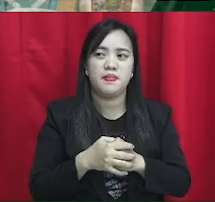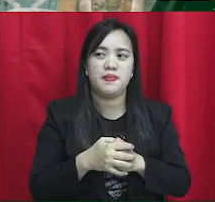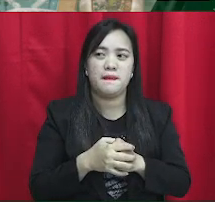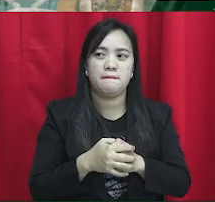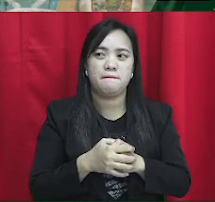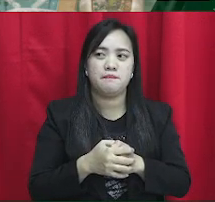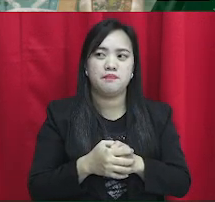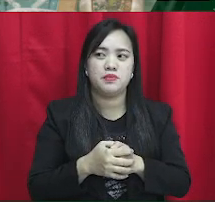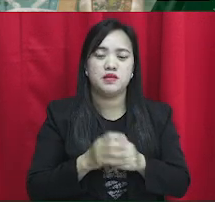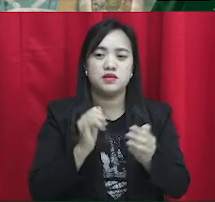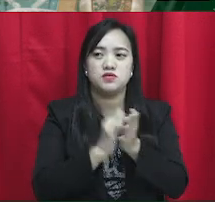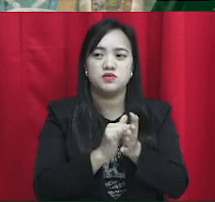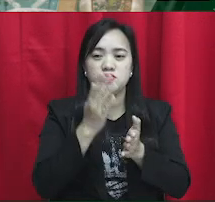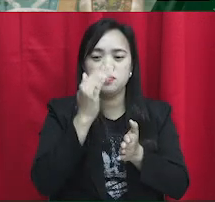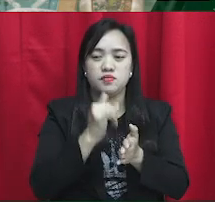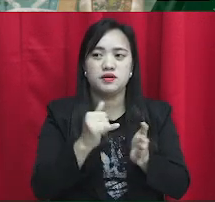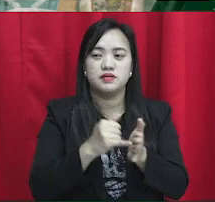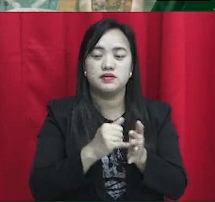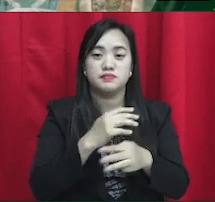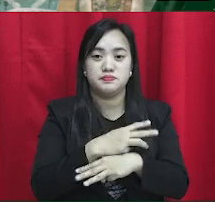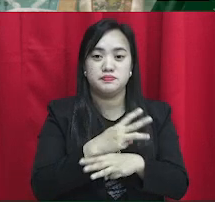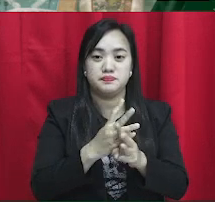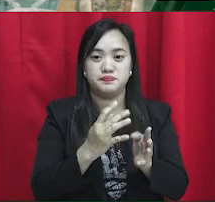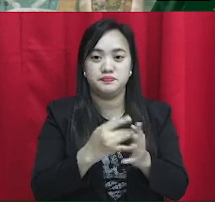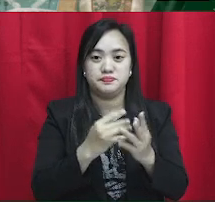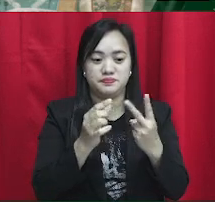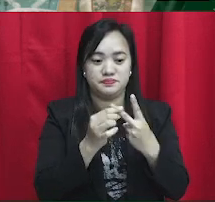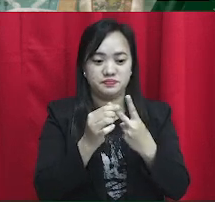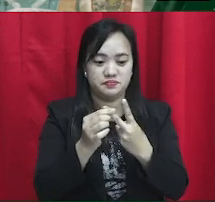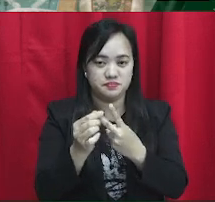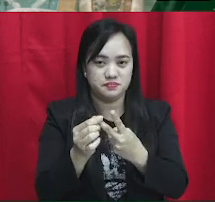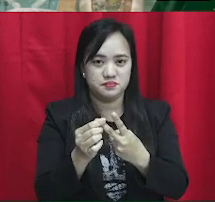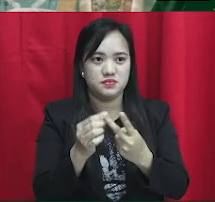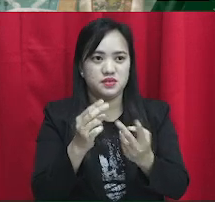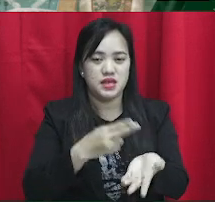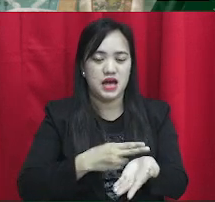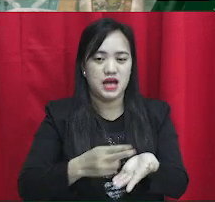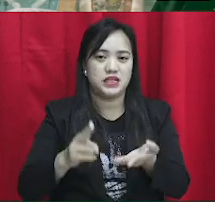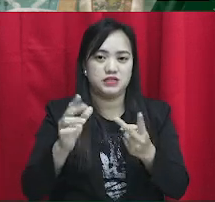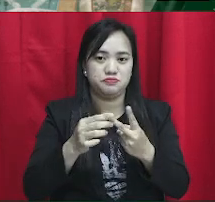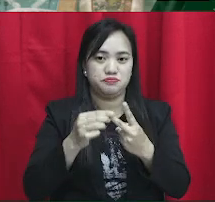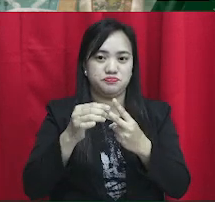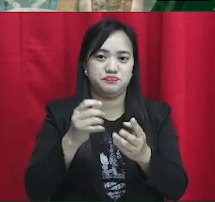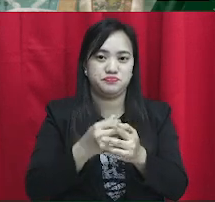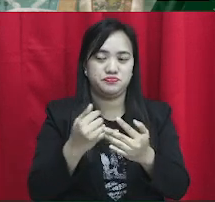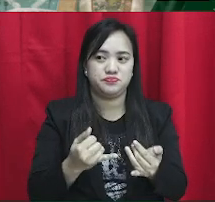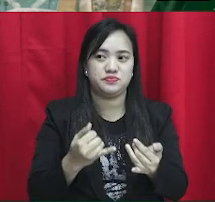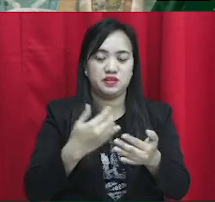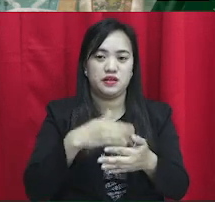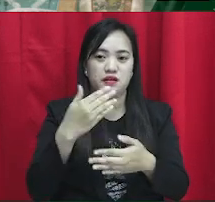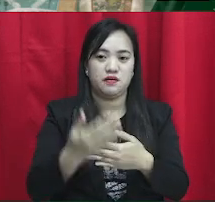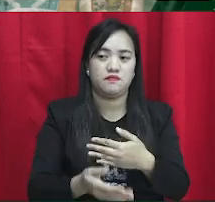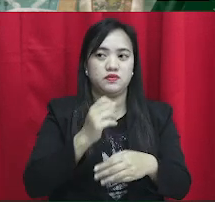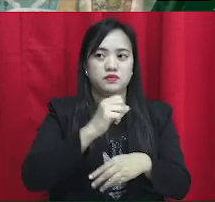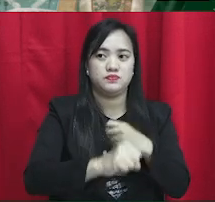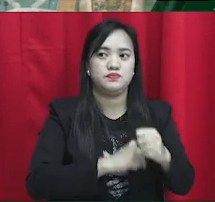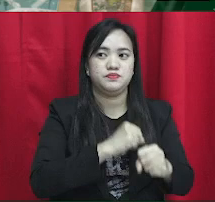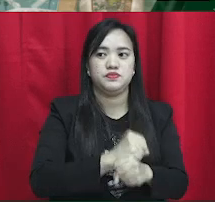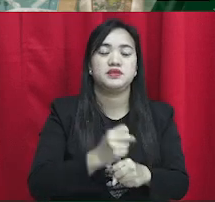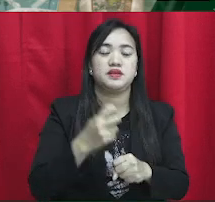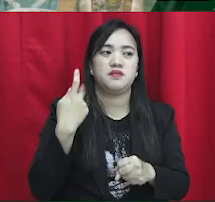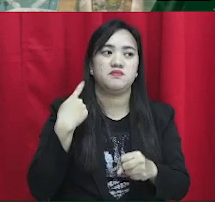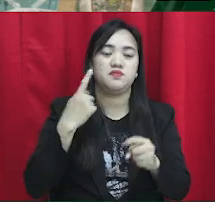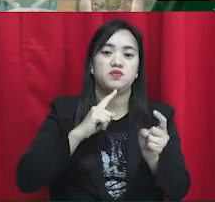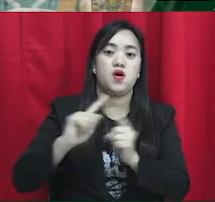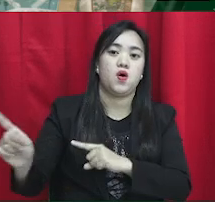healthy choices tayo ngayong That's Pasko. Right. Totoo yan. At saka according to statistics, after ng New Year, maraming nasa hospital. Ay,